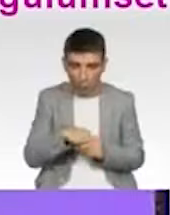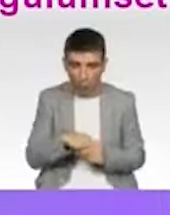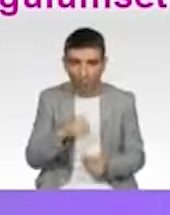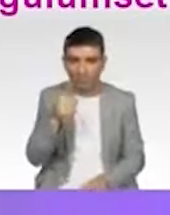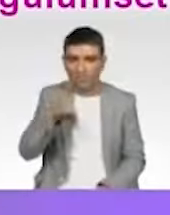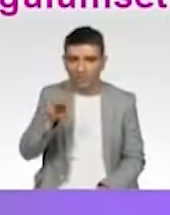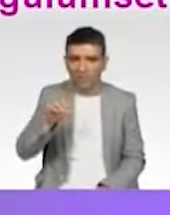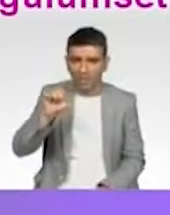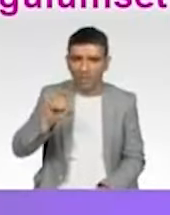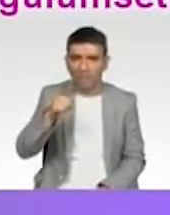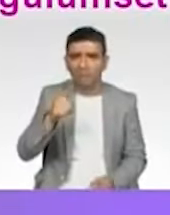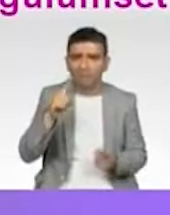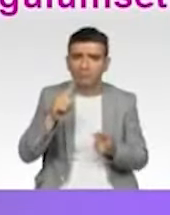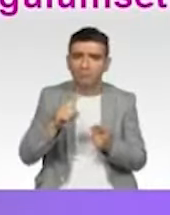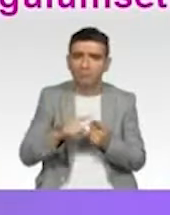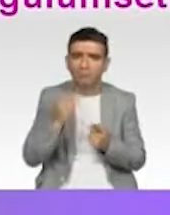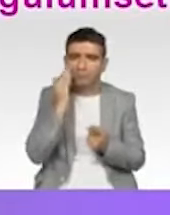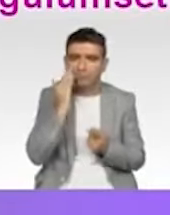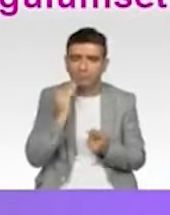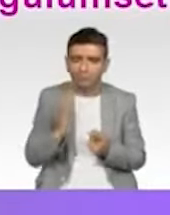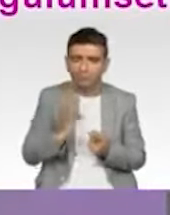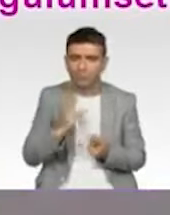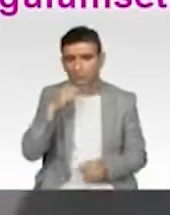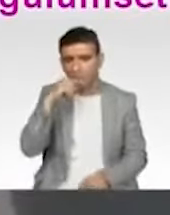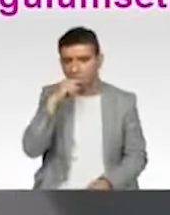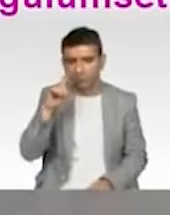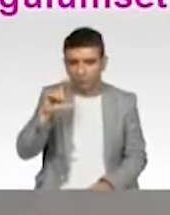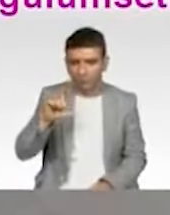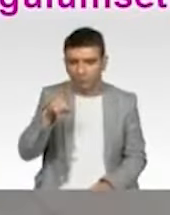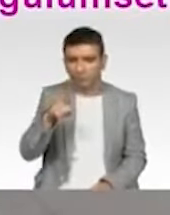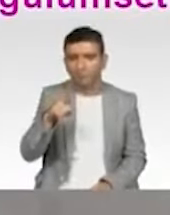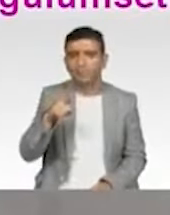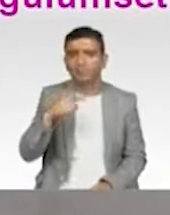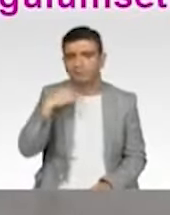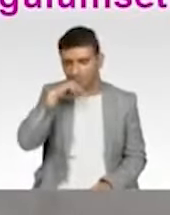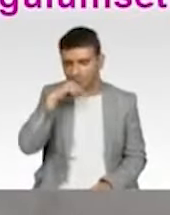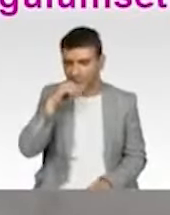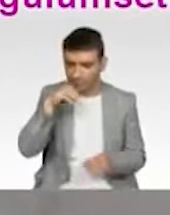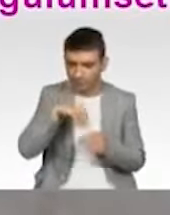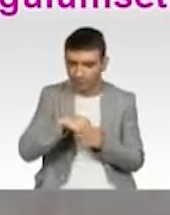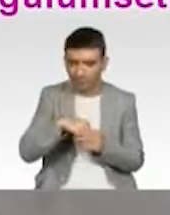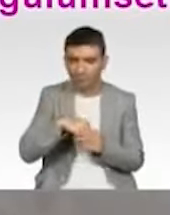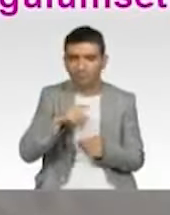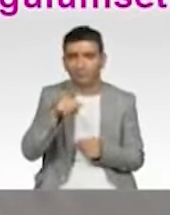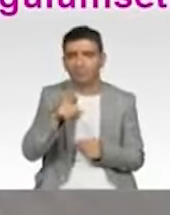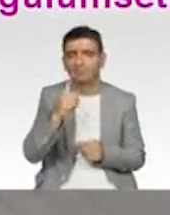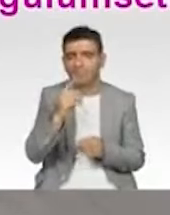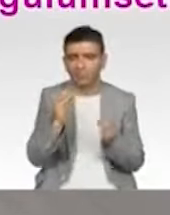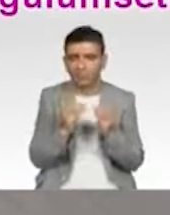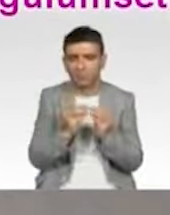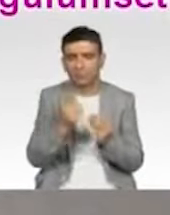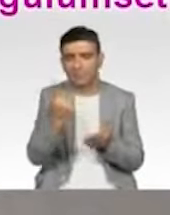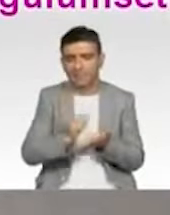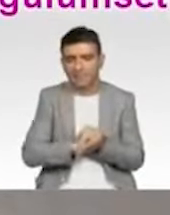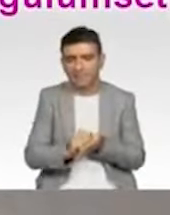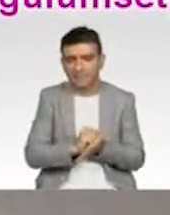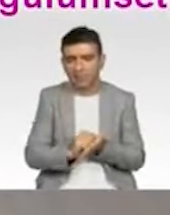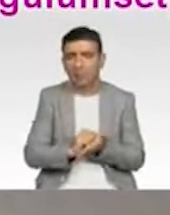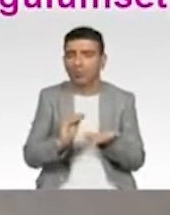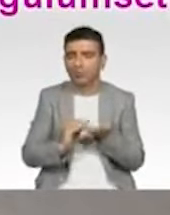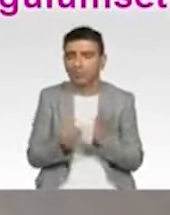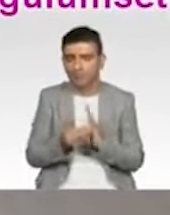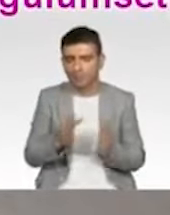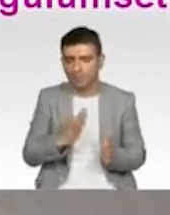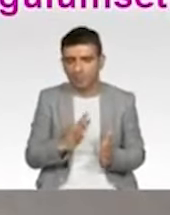çay bardağı kadar ince kısırlık bulgurum var. Domates salçası, isteyen biber salçası katabilir. Bir yumurta, bir rendelenmiş